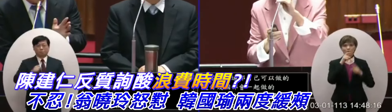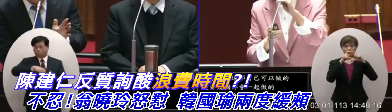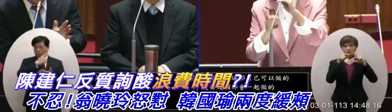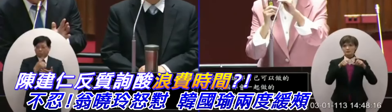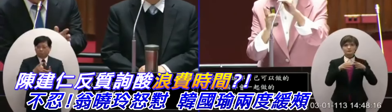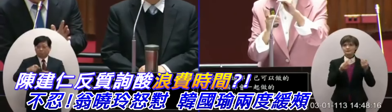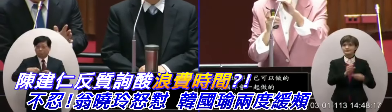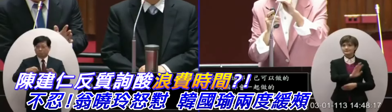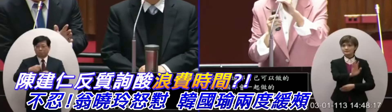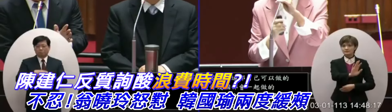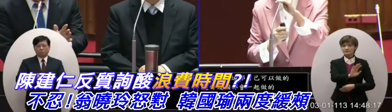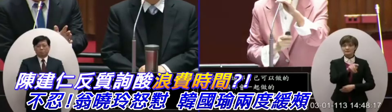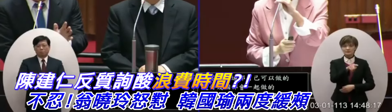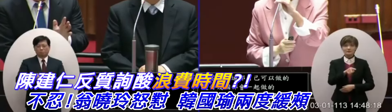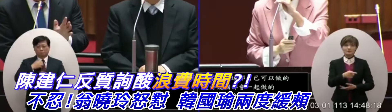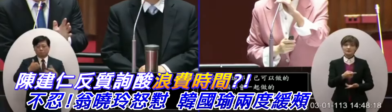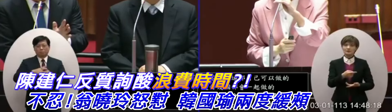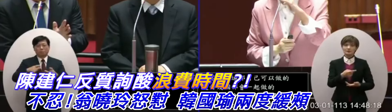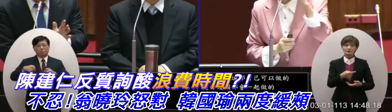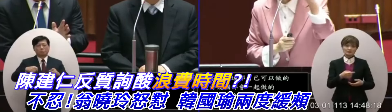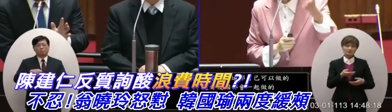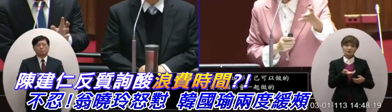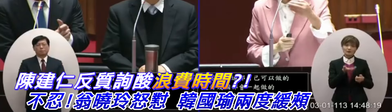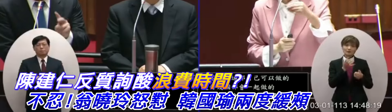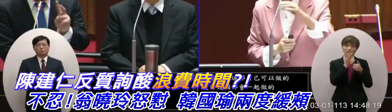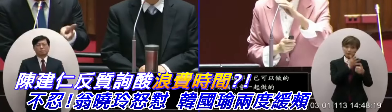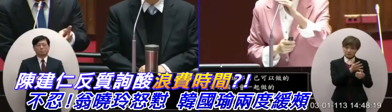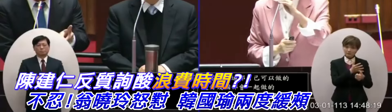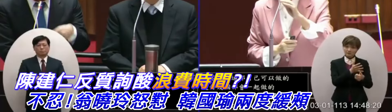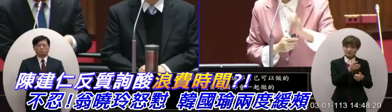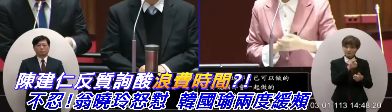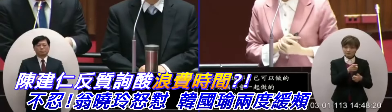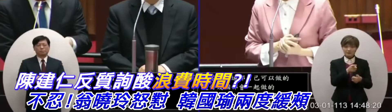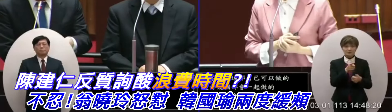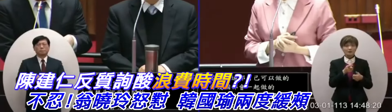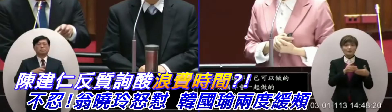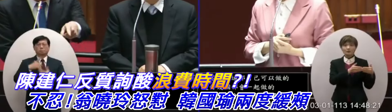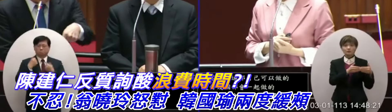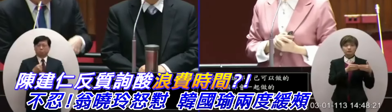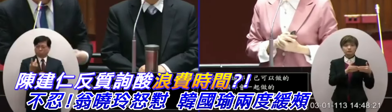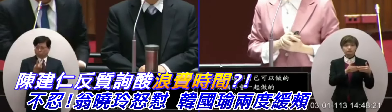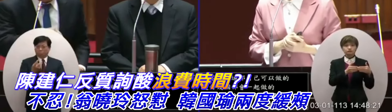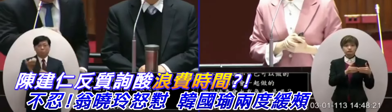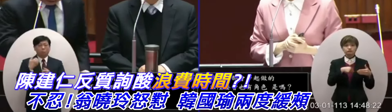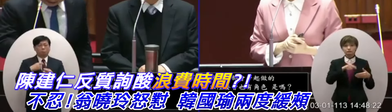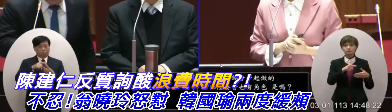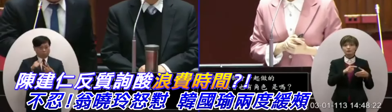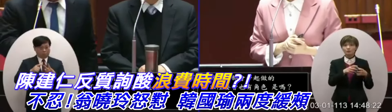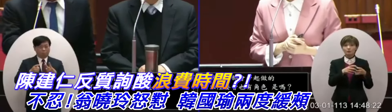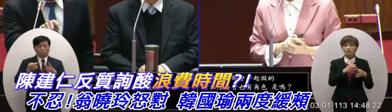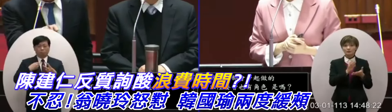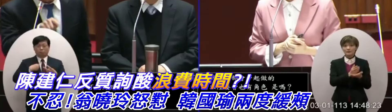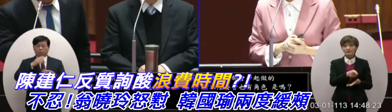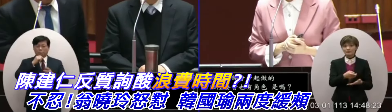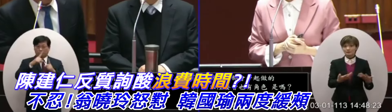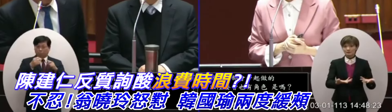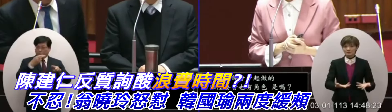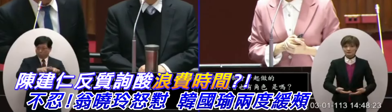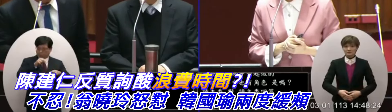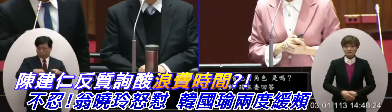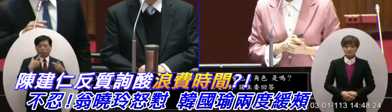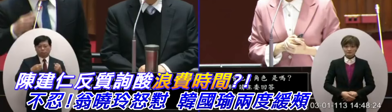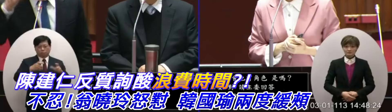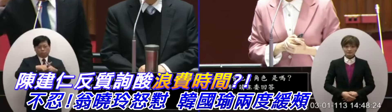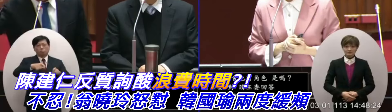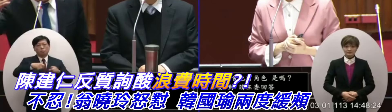的政策都是重大政策。 我不需要你回答我这个问题，我只要问你有关禁团。 这是两个的，因为你刚刚讲这个禁团令是重大政策